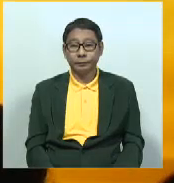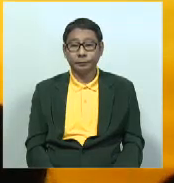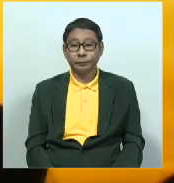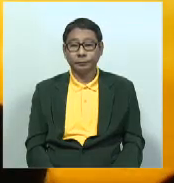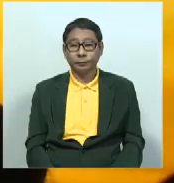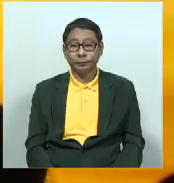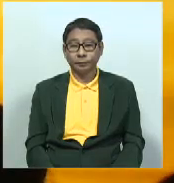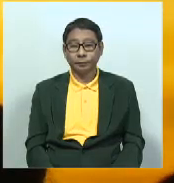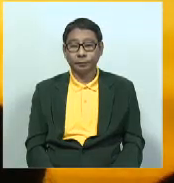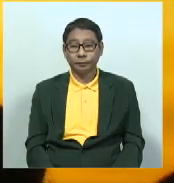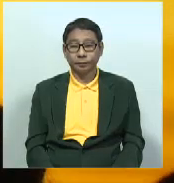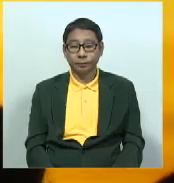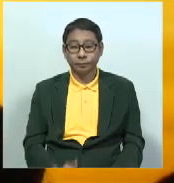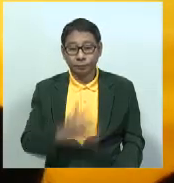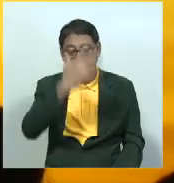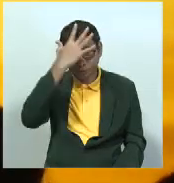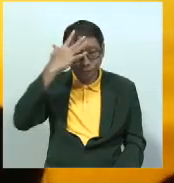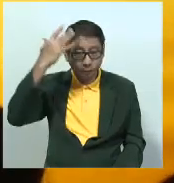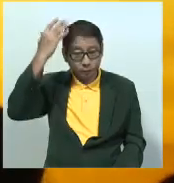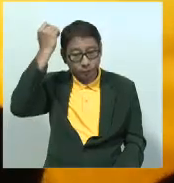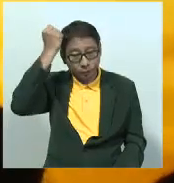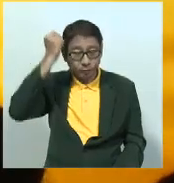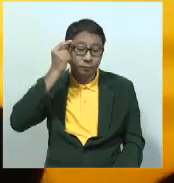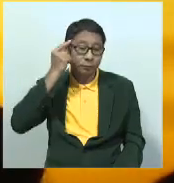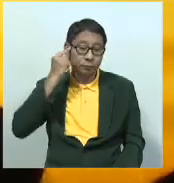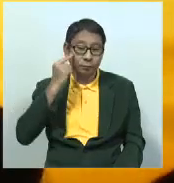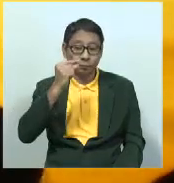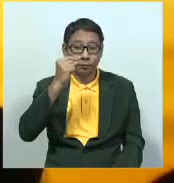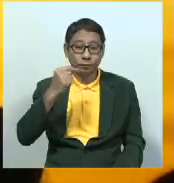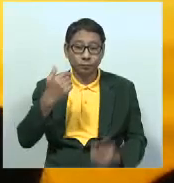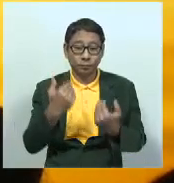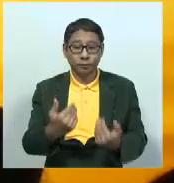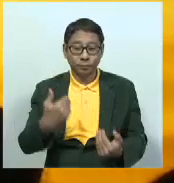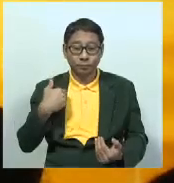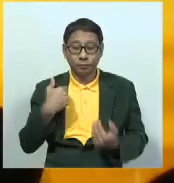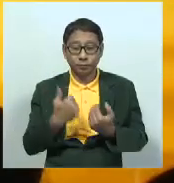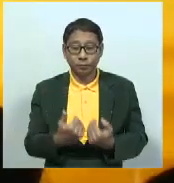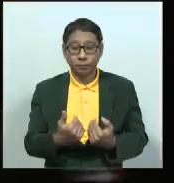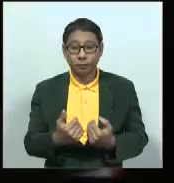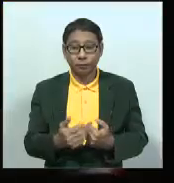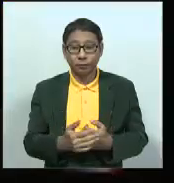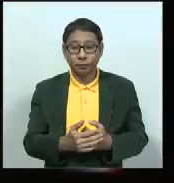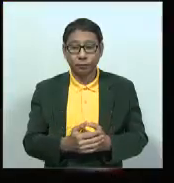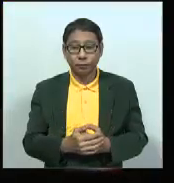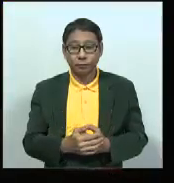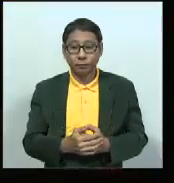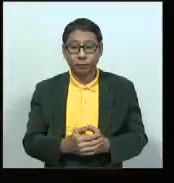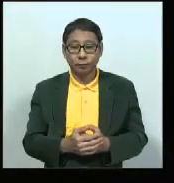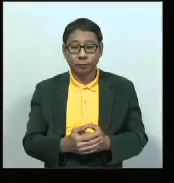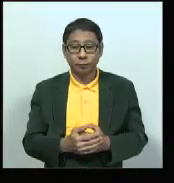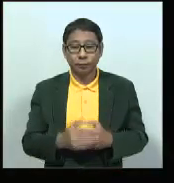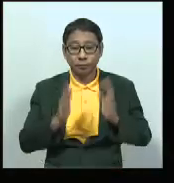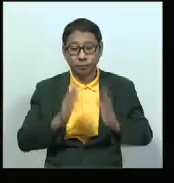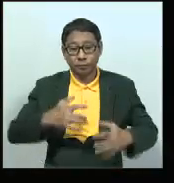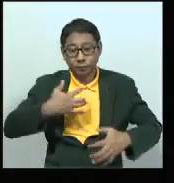เป็นพระเมตตาของพระเจ้าวรวงศ์เธอพระองค์เจ้าสมสวรีกรมหม่อมสุทัศนารีนาถที่ได้รับความเดือ